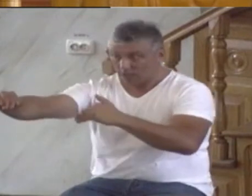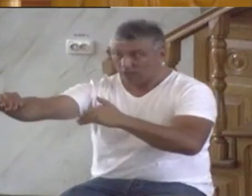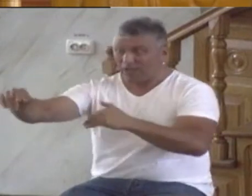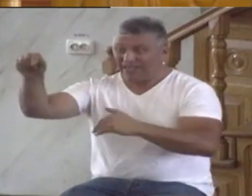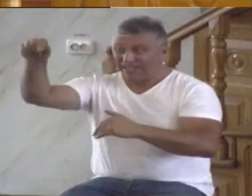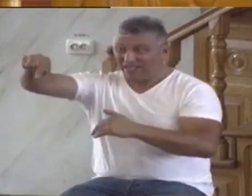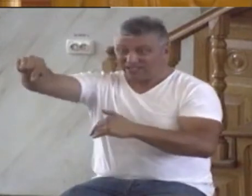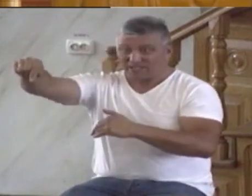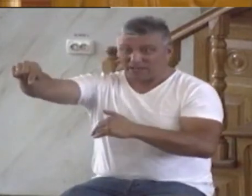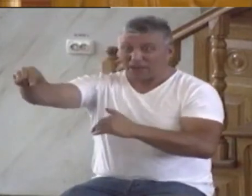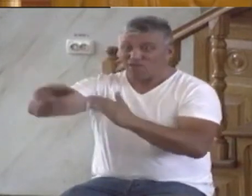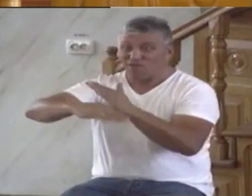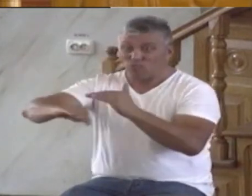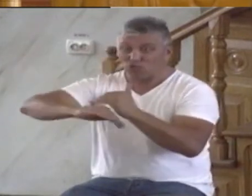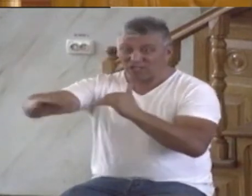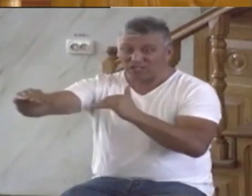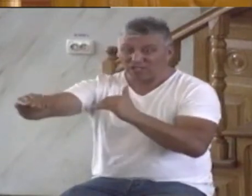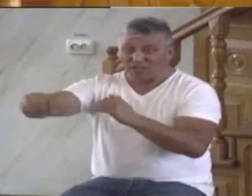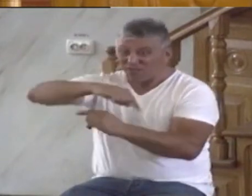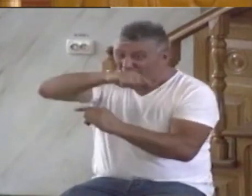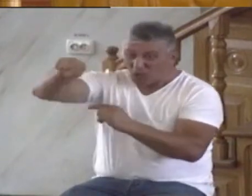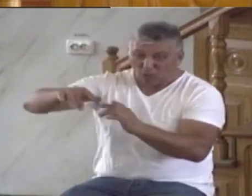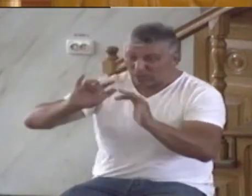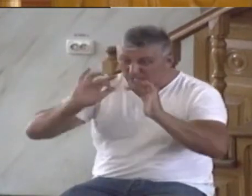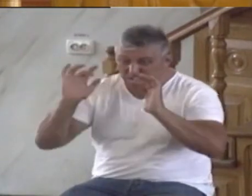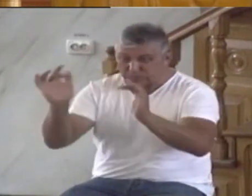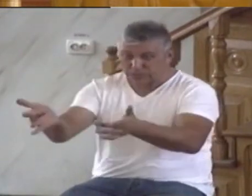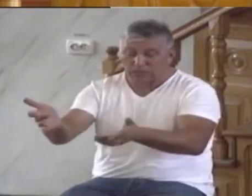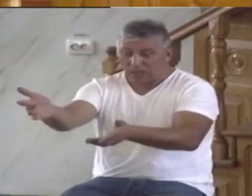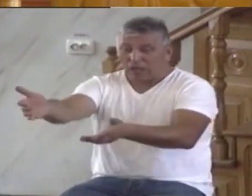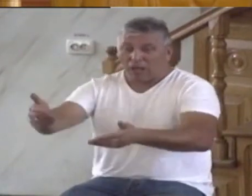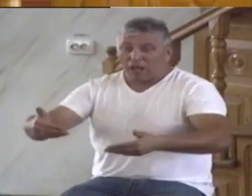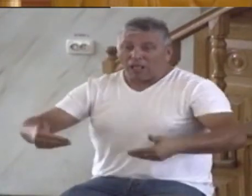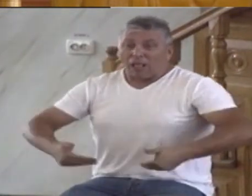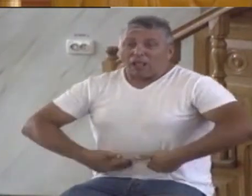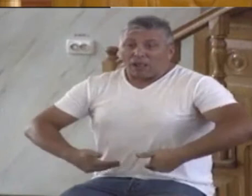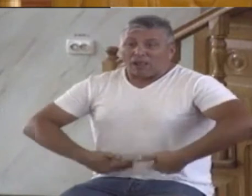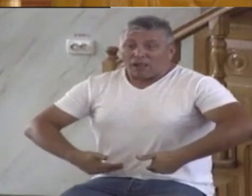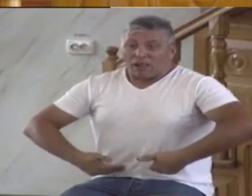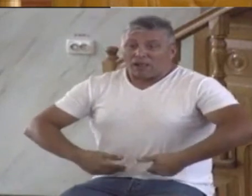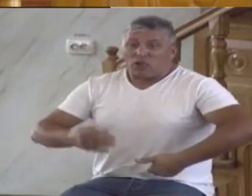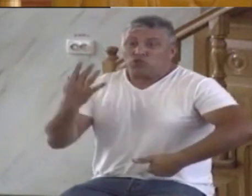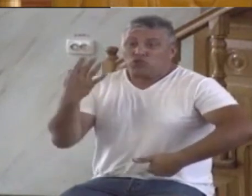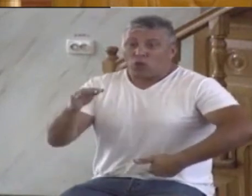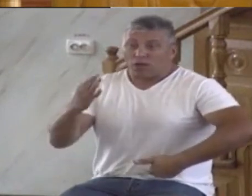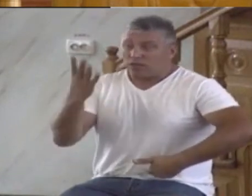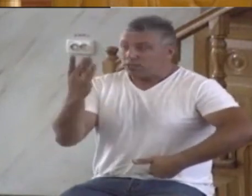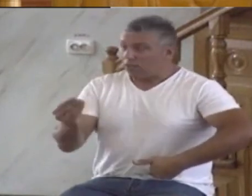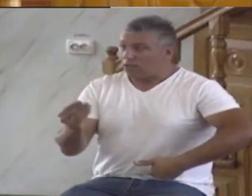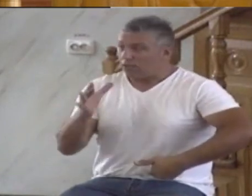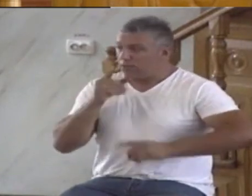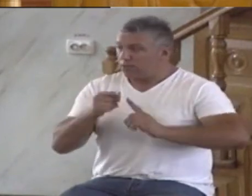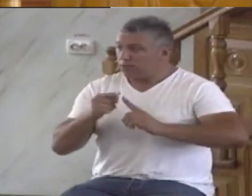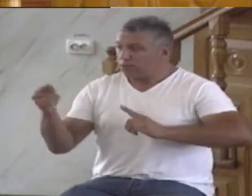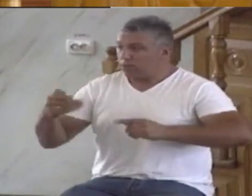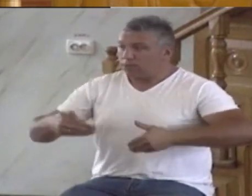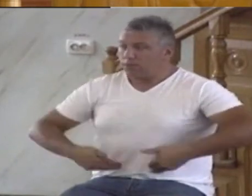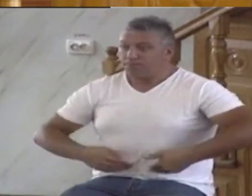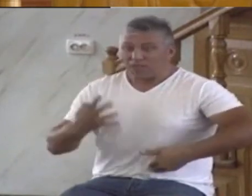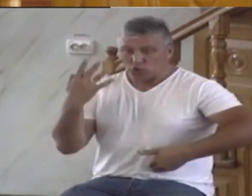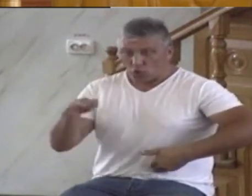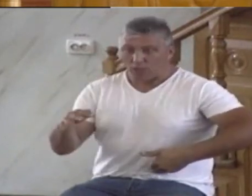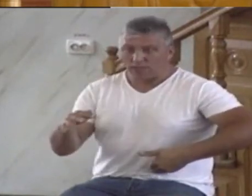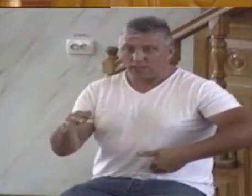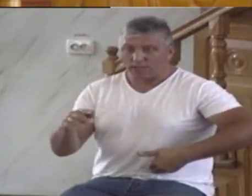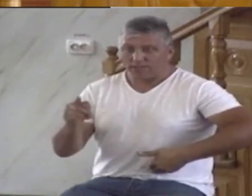когда физически Господь был истощен, вот тогда он пришел. Потому что он знает, в здоровом